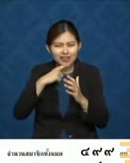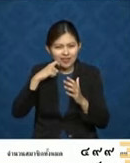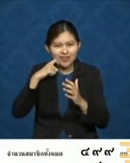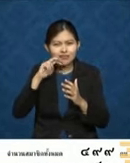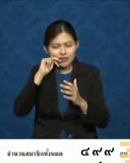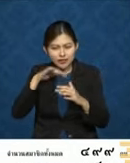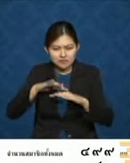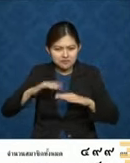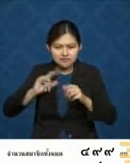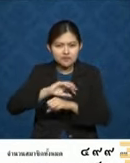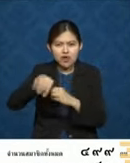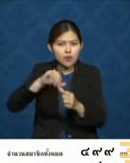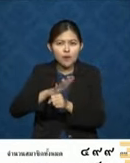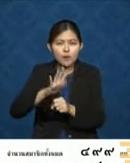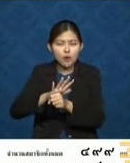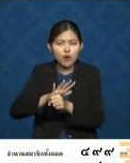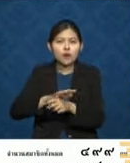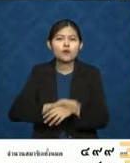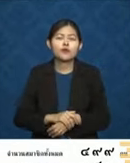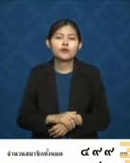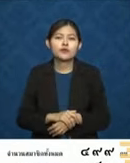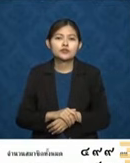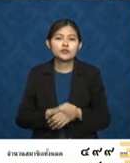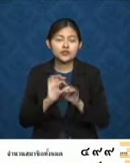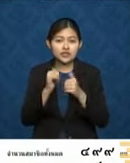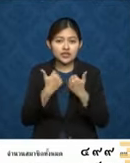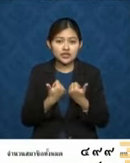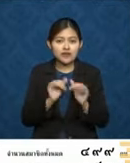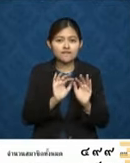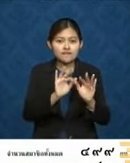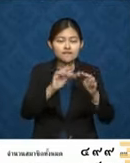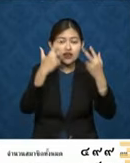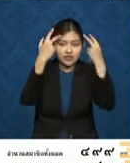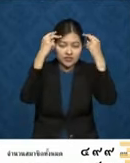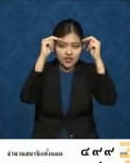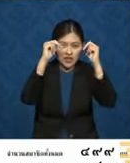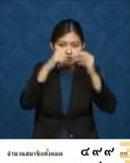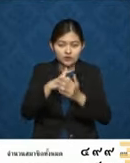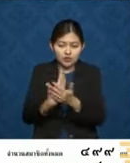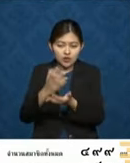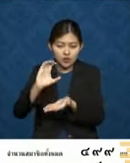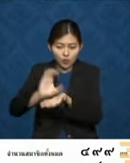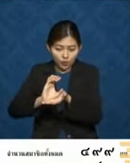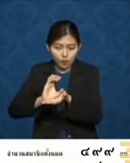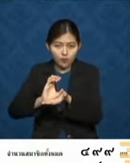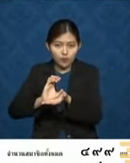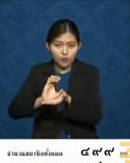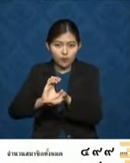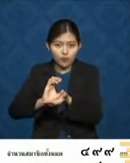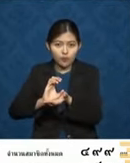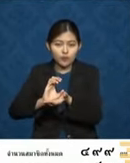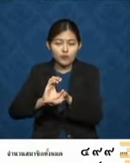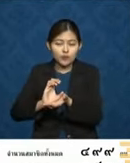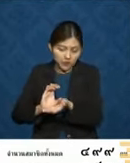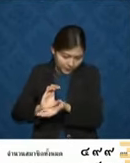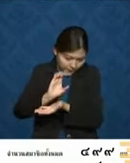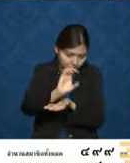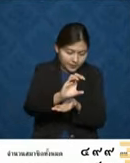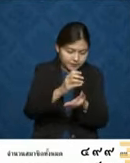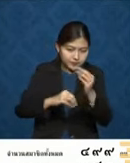เริ่มขาดในบางพื้นที่เพราะฉะนั้นอยากให้ท่านนายกมนตรีใช้วบหลวงนี้ไปเพิ่มนะครับในการทำ